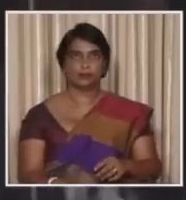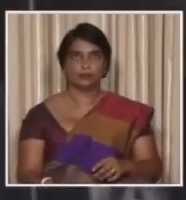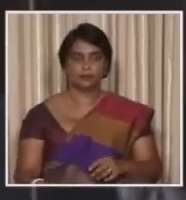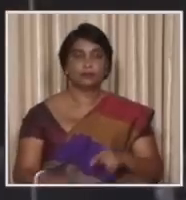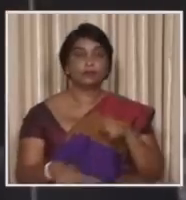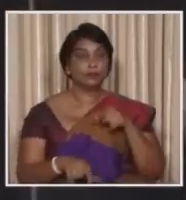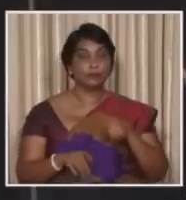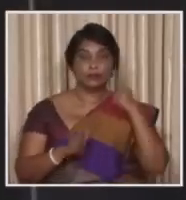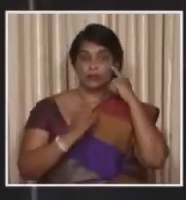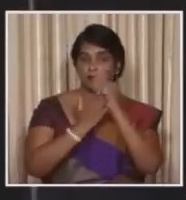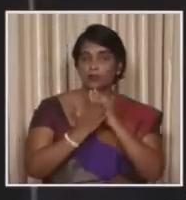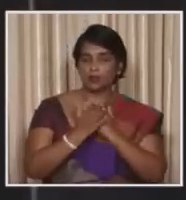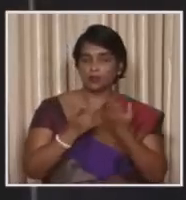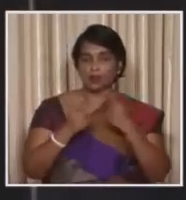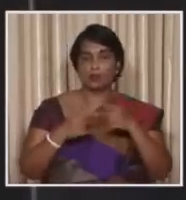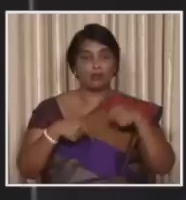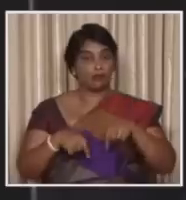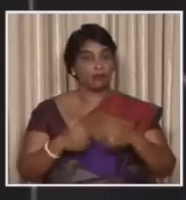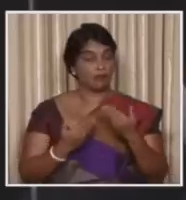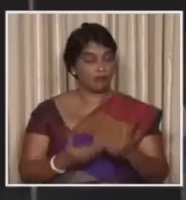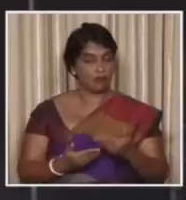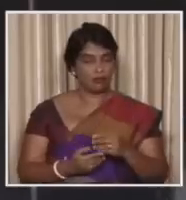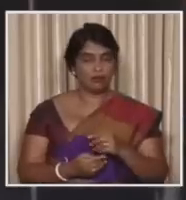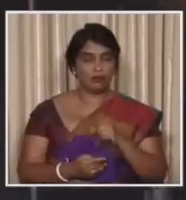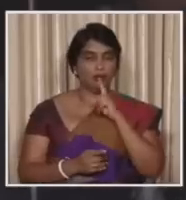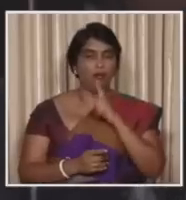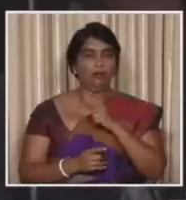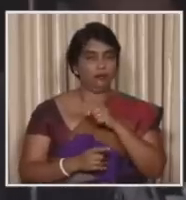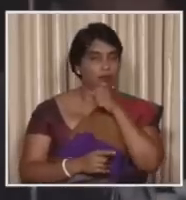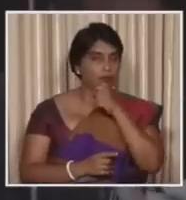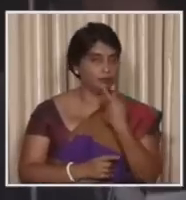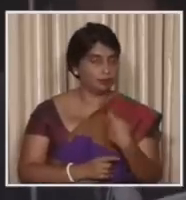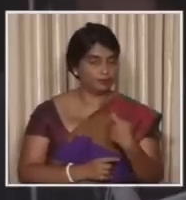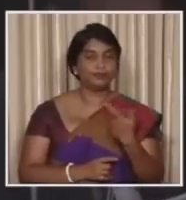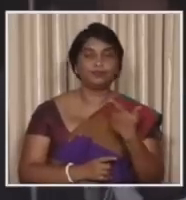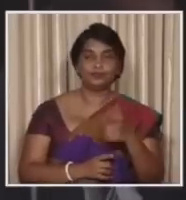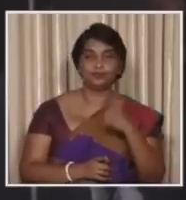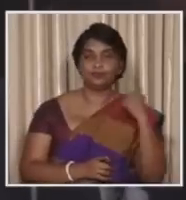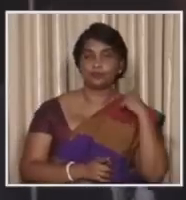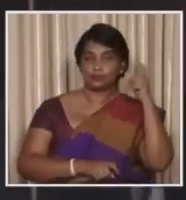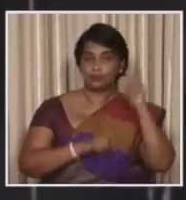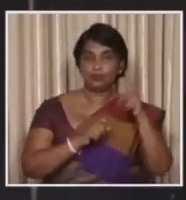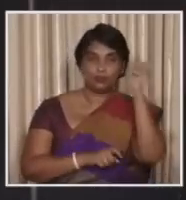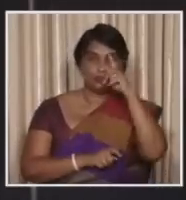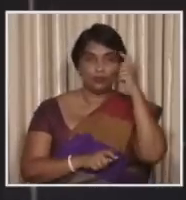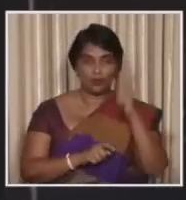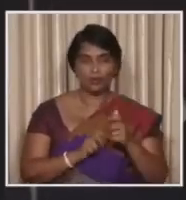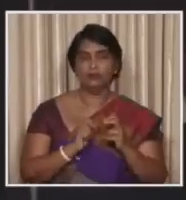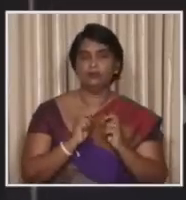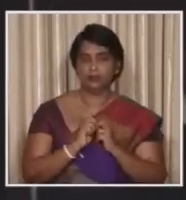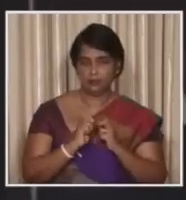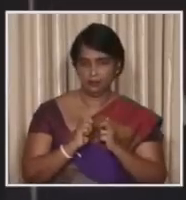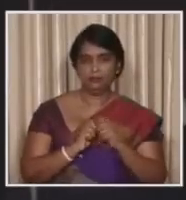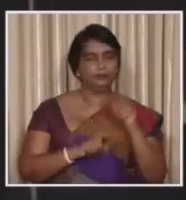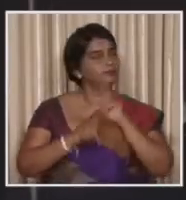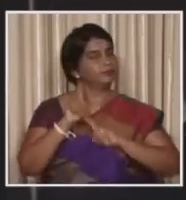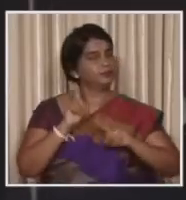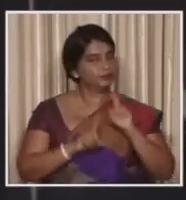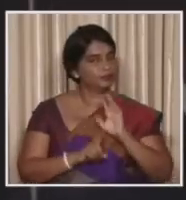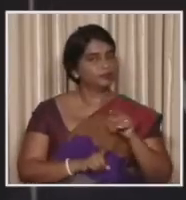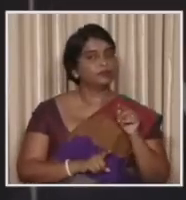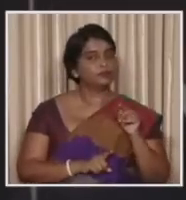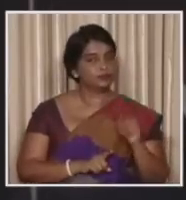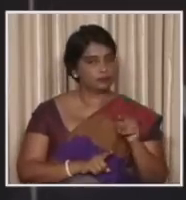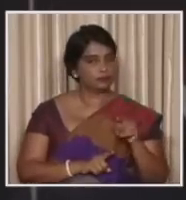මේ කරුණ වලට අමතරව වර්තමානයේ විශ්‍රාමික සෙබළුන් ගේ වැටුප් පිෂණතා ගැන කතා කරනවා.